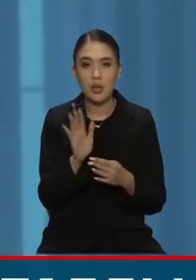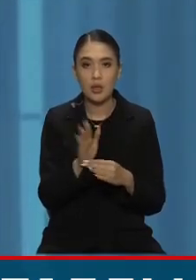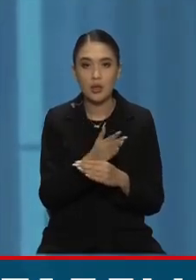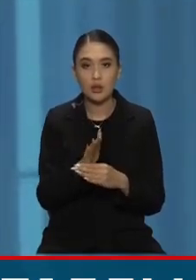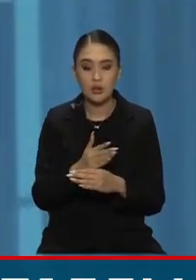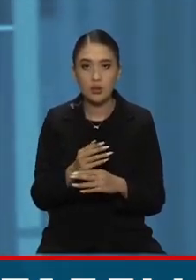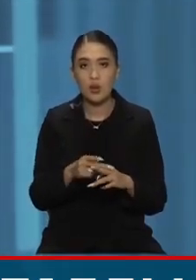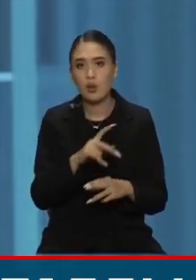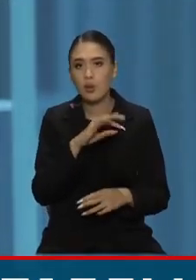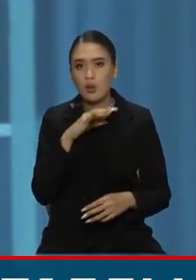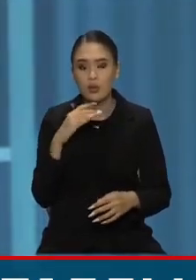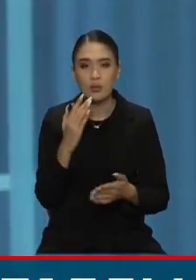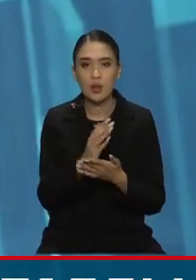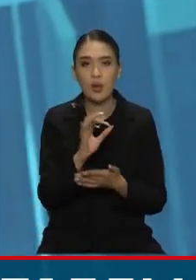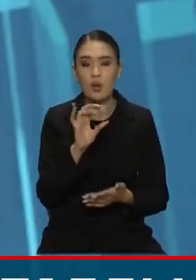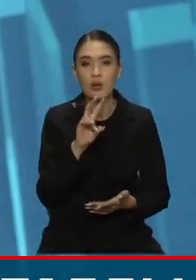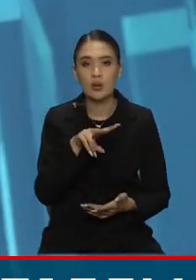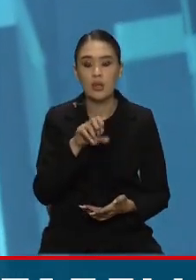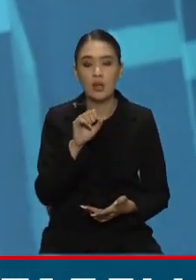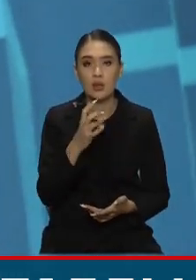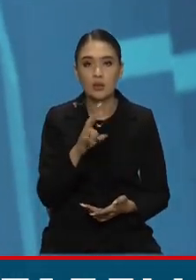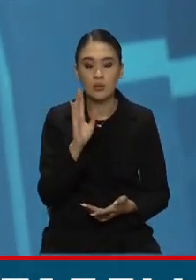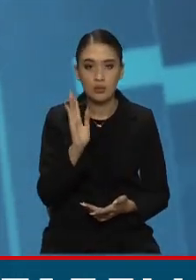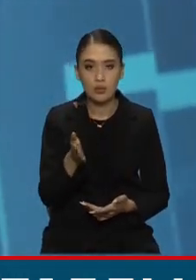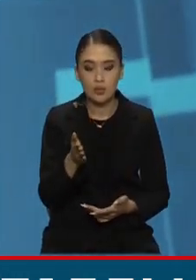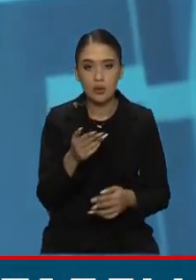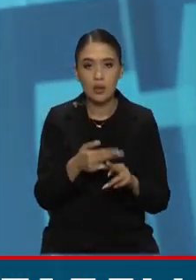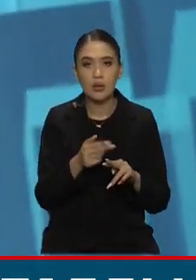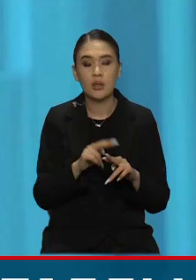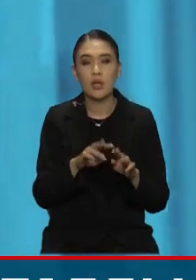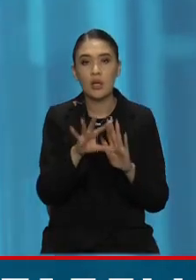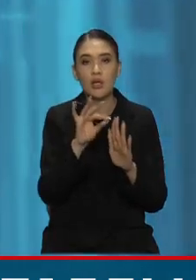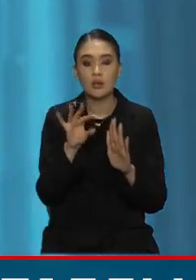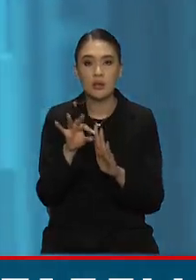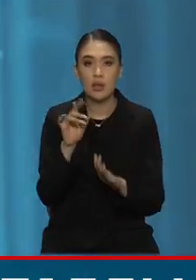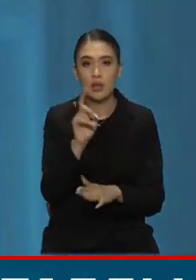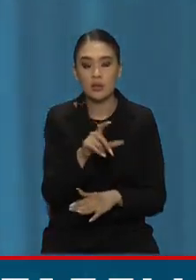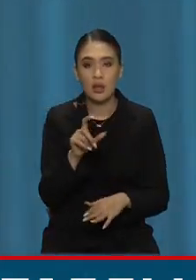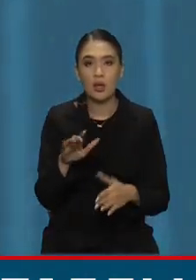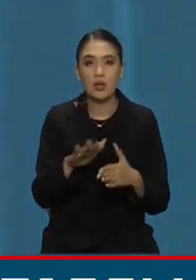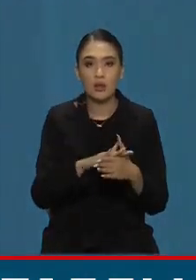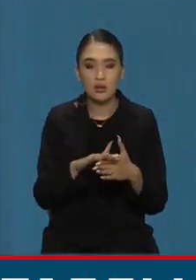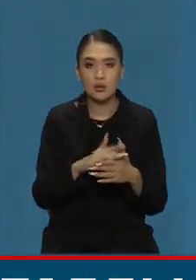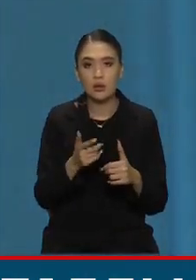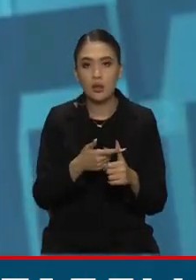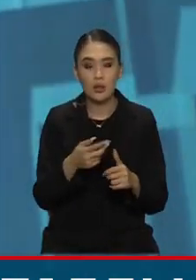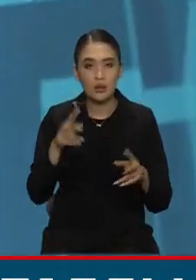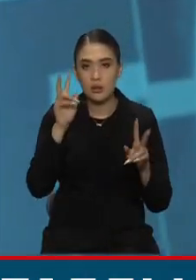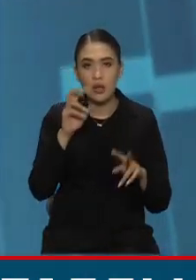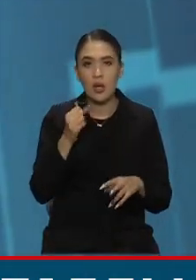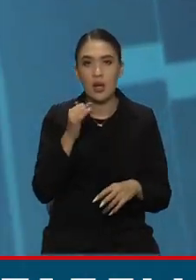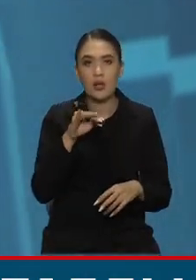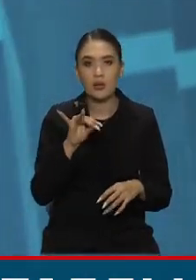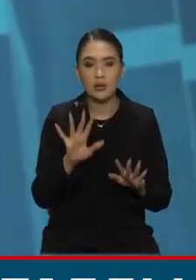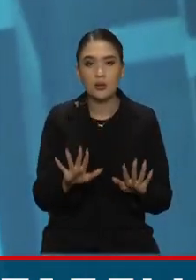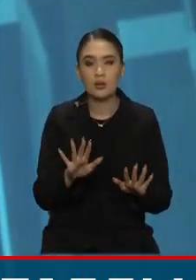іріктеудің көп кезеңдері онлайн өтеді. Онлайн және кандидаттардың аты жөні белгісіз ID нөмірімен өтеді